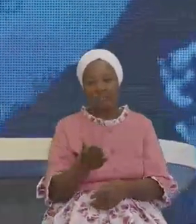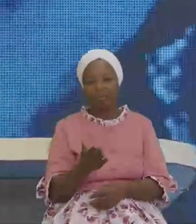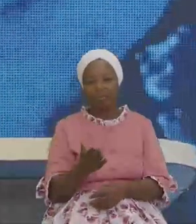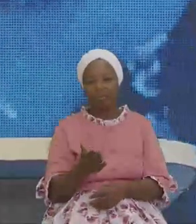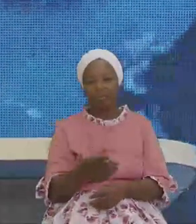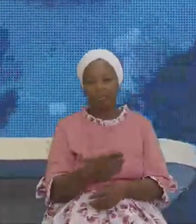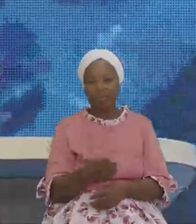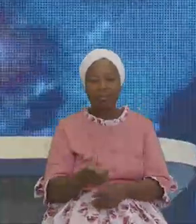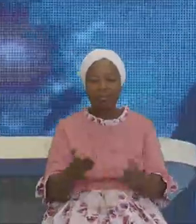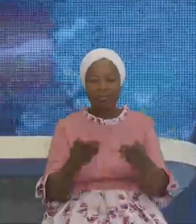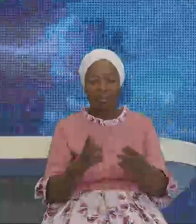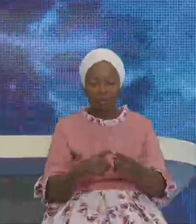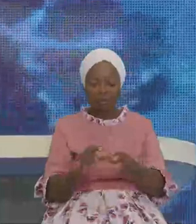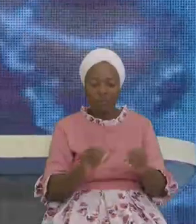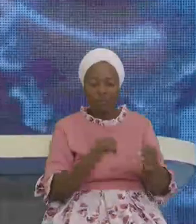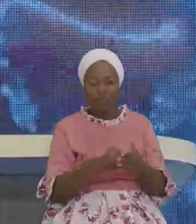Nos conseillers sont là.